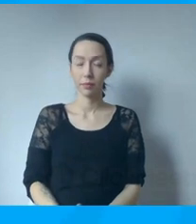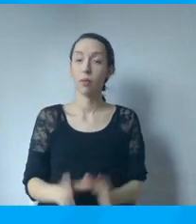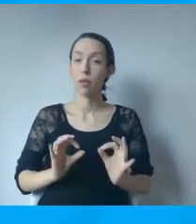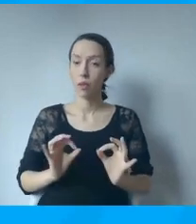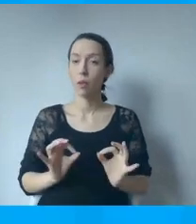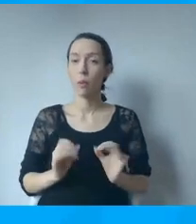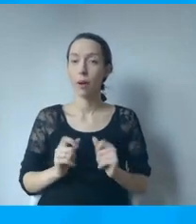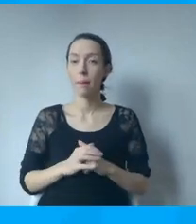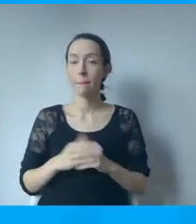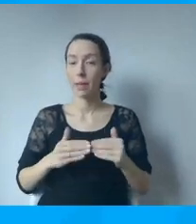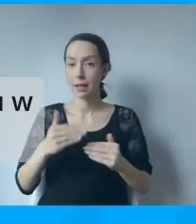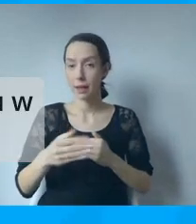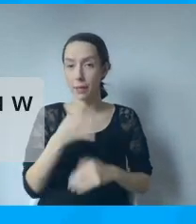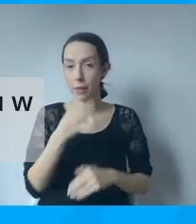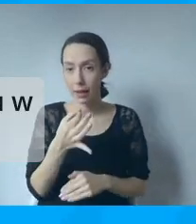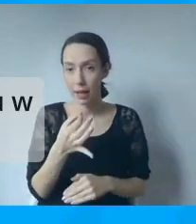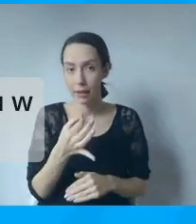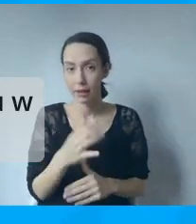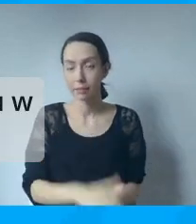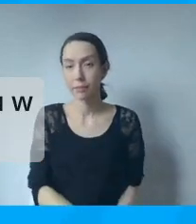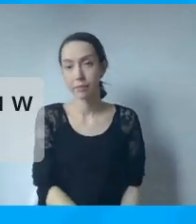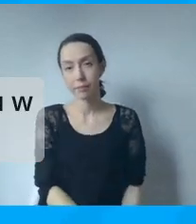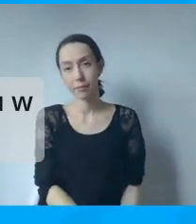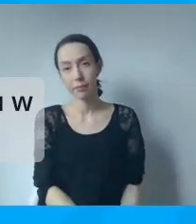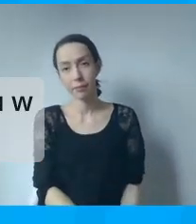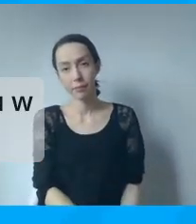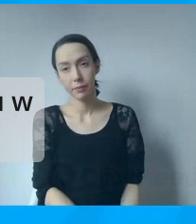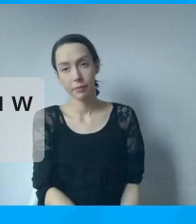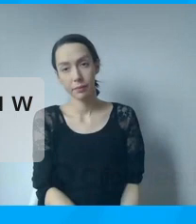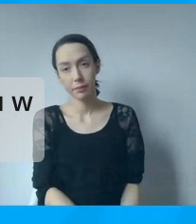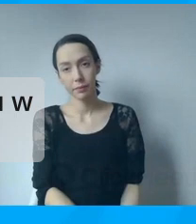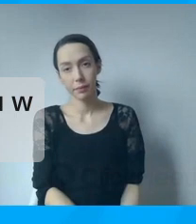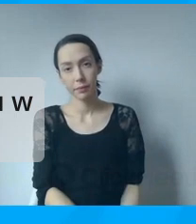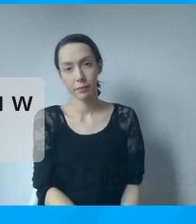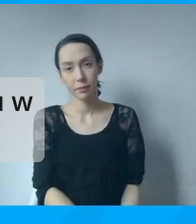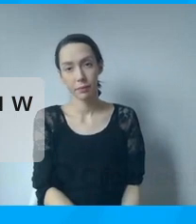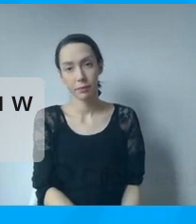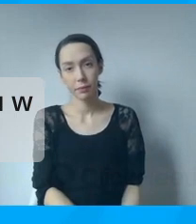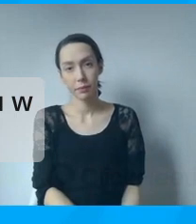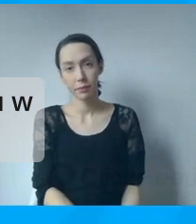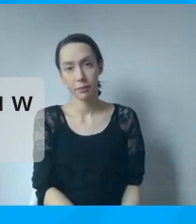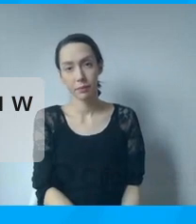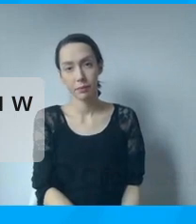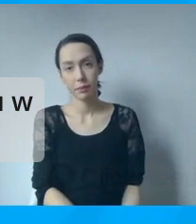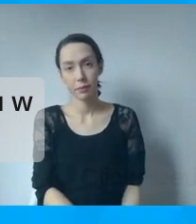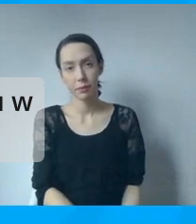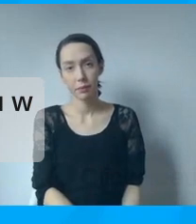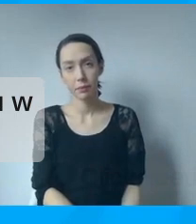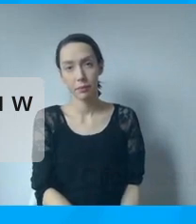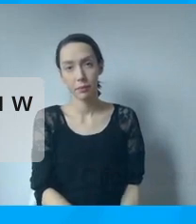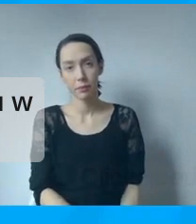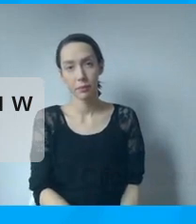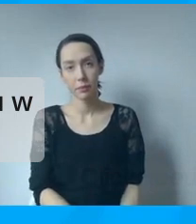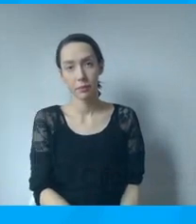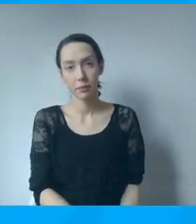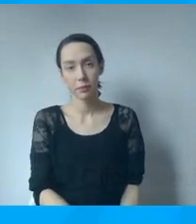Dobrze, także kolejne pytanie. Jak mogłabym wykorzystać doświadczenie w marketingu w branży technicznej w ścieżce HR?